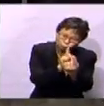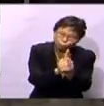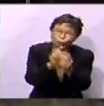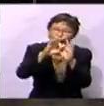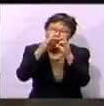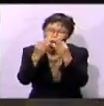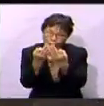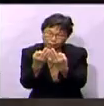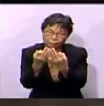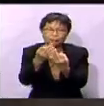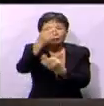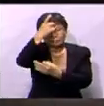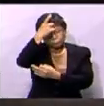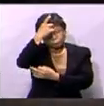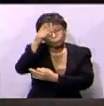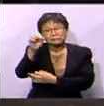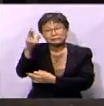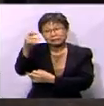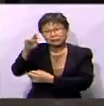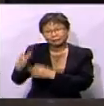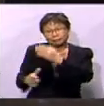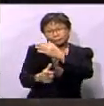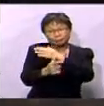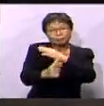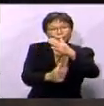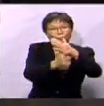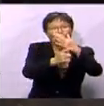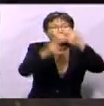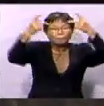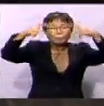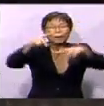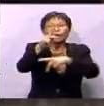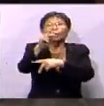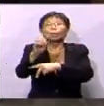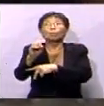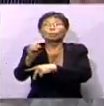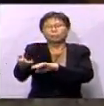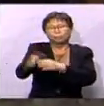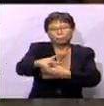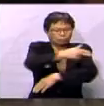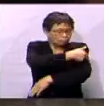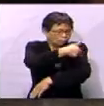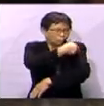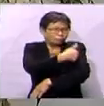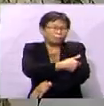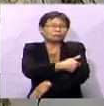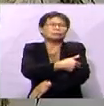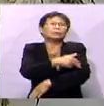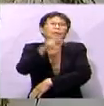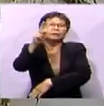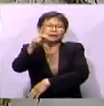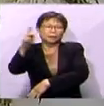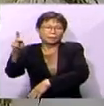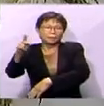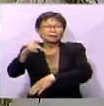mendiang. Mendiang Datuk Sri Ngan yang juga pemangku timbalan Presiden UKO meninggal dunia di Hospital Glen Eagles, Kota